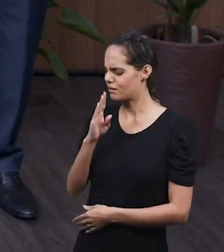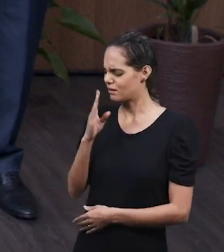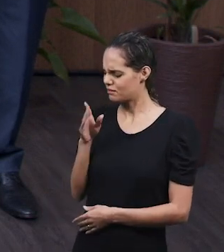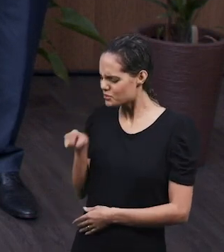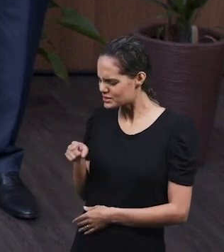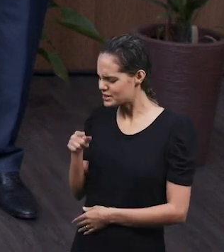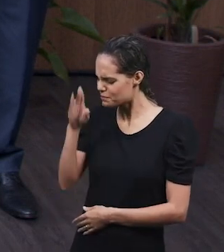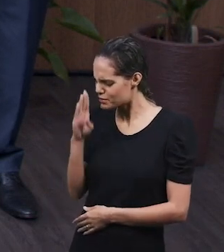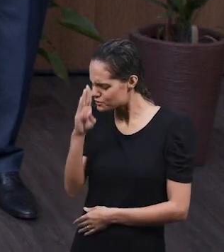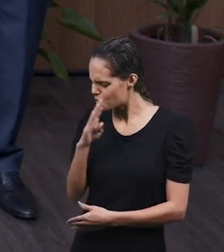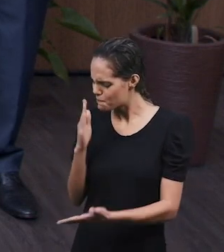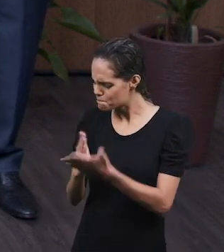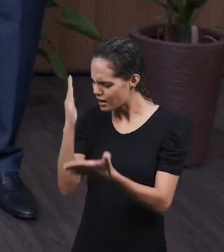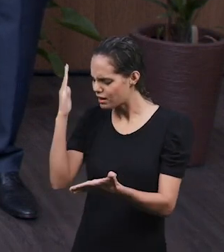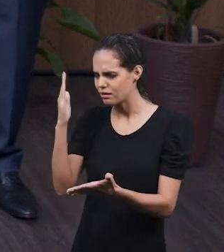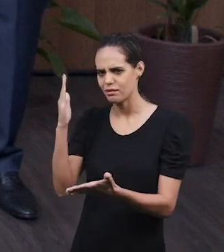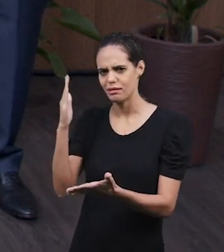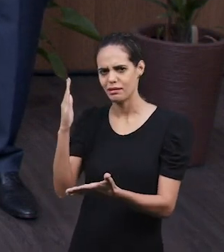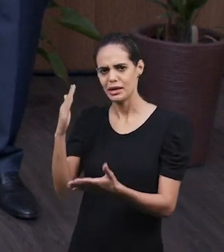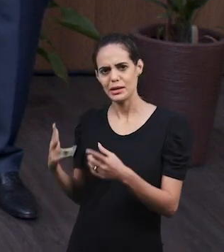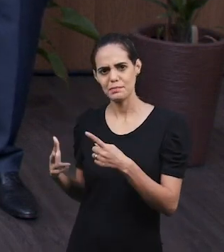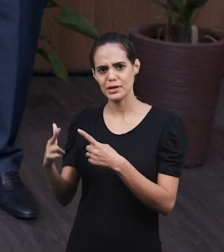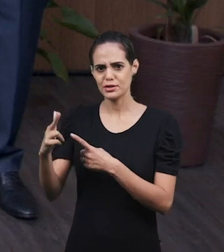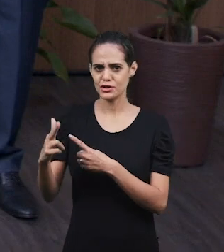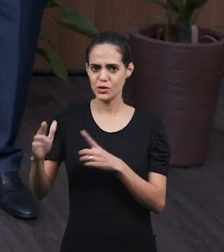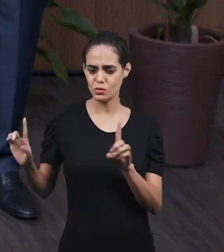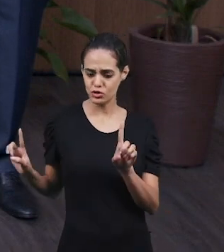taise, il n'arrive pas à Jésus.